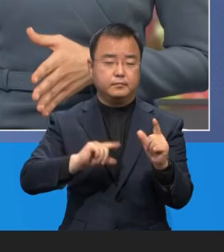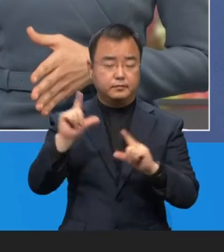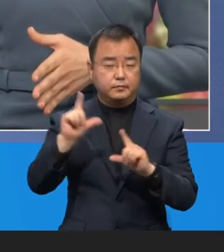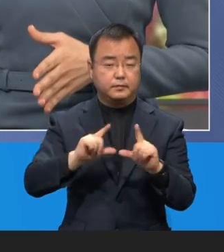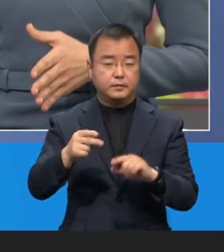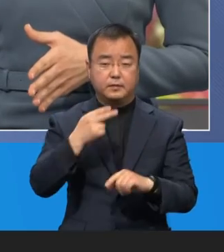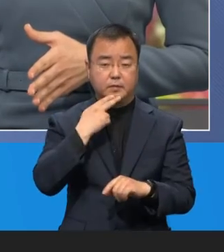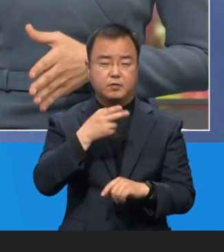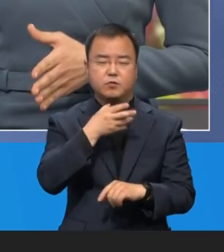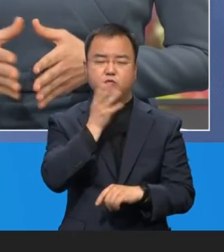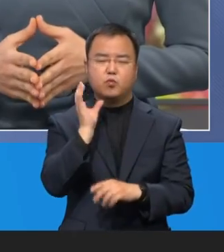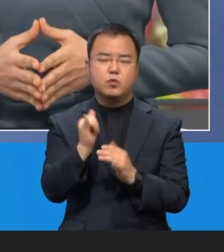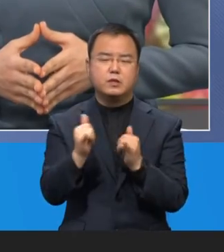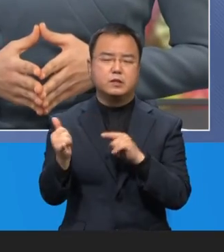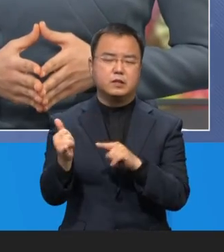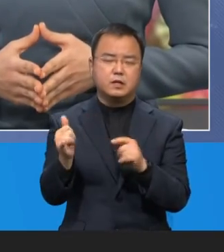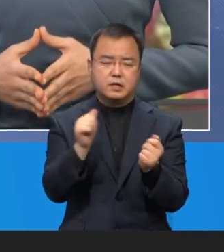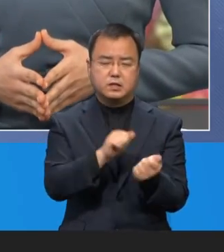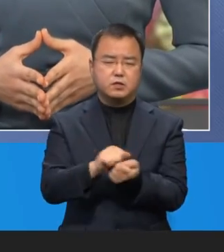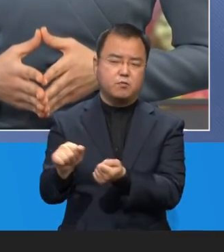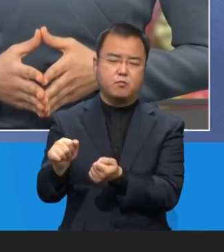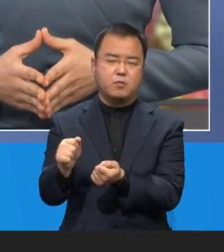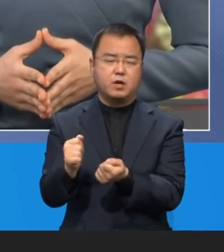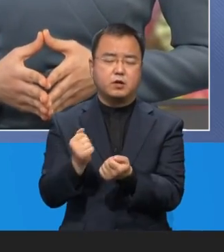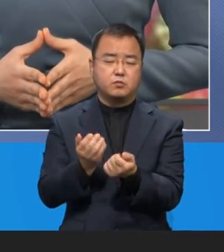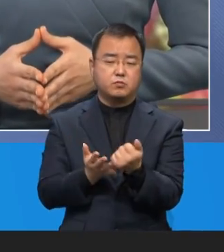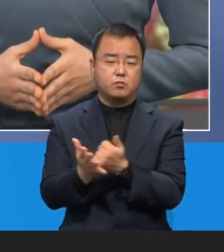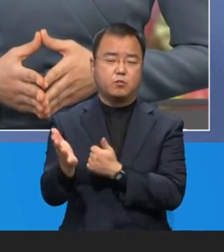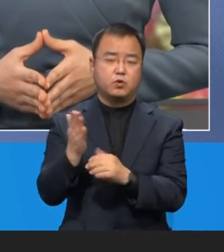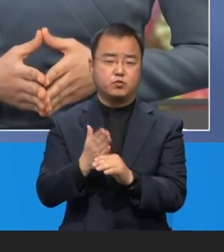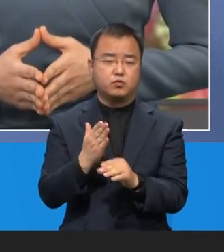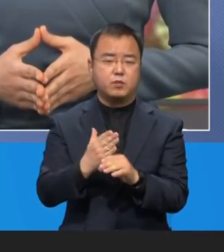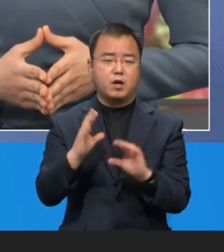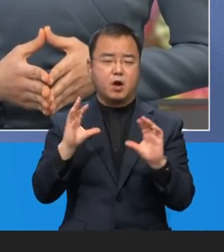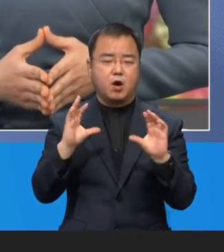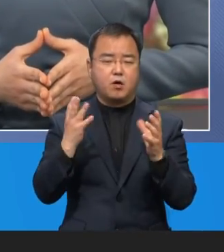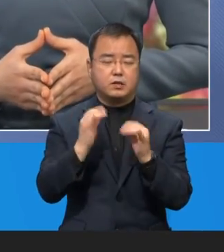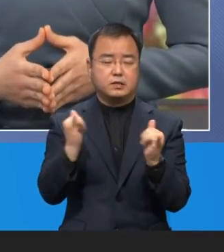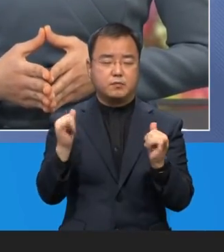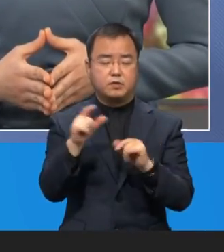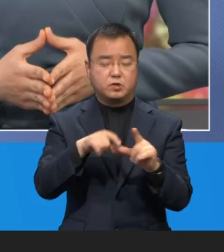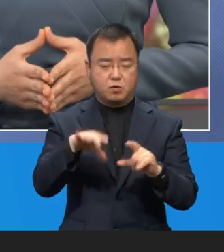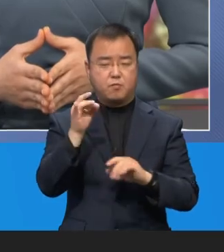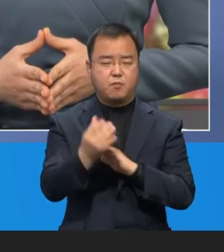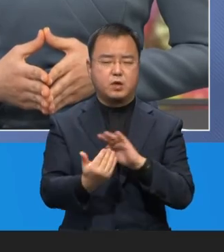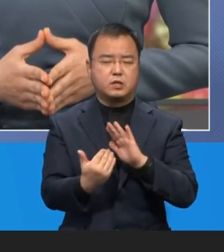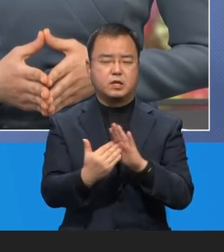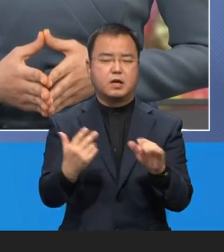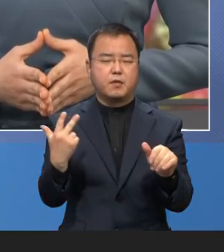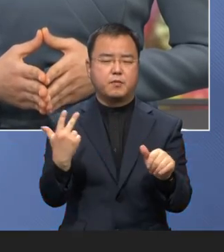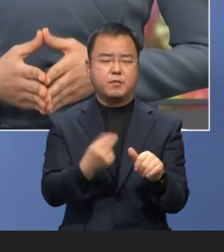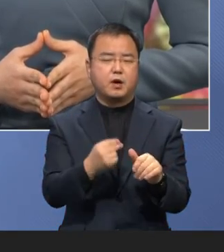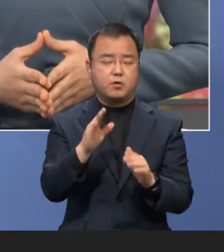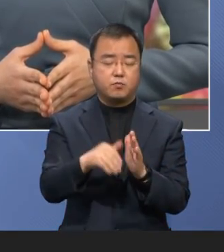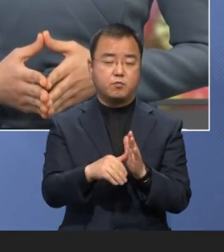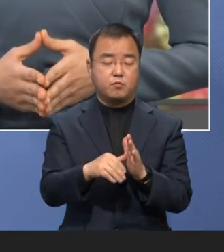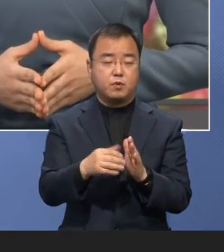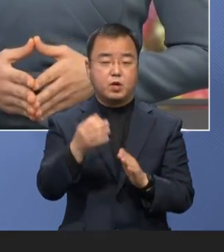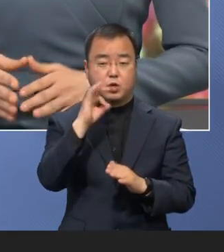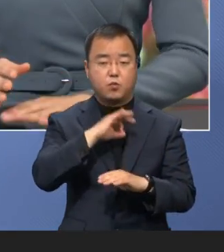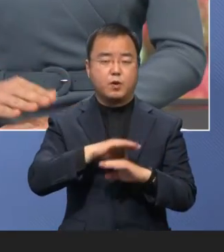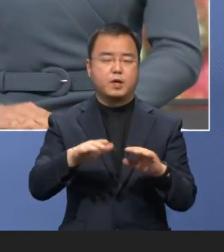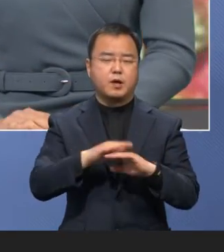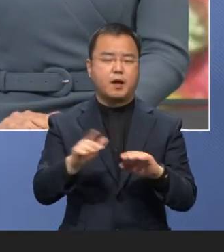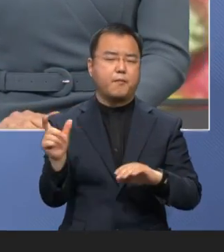병을 전파하고 있기 때문에 가장 어린 대상자에게 먼저 예방 접종을 함으로써 효율성과 처리량을